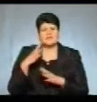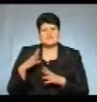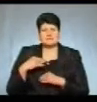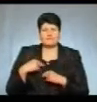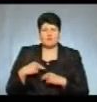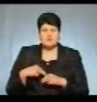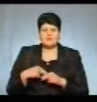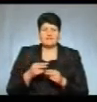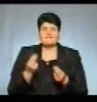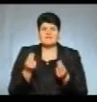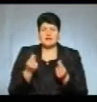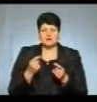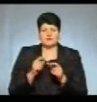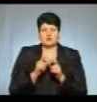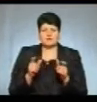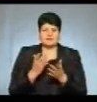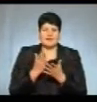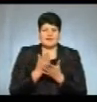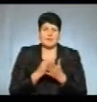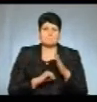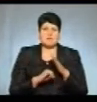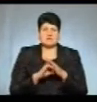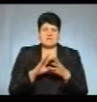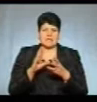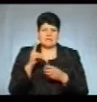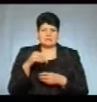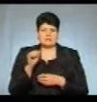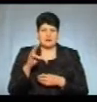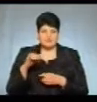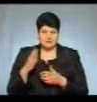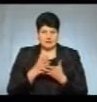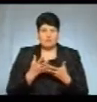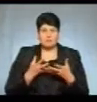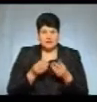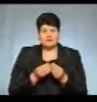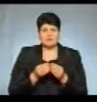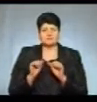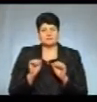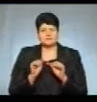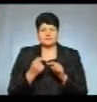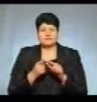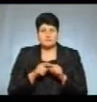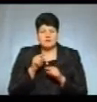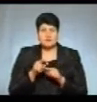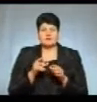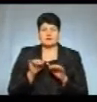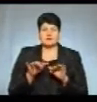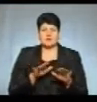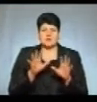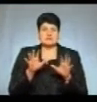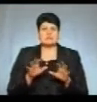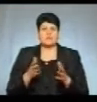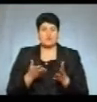фінансових установ, де є бази даних. Чи є якийсь вплив, чи регулюється якимось чином їхня діяльність законом?